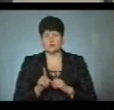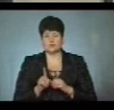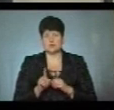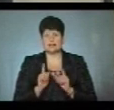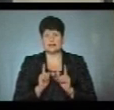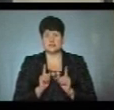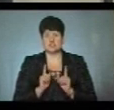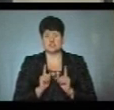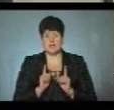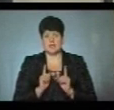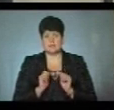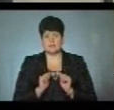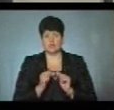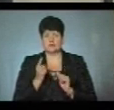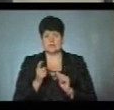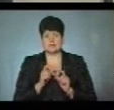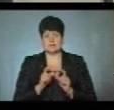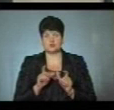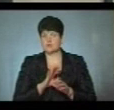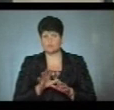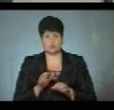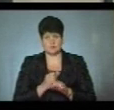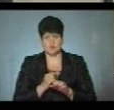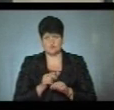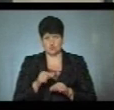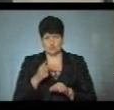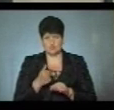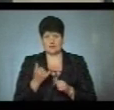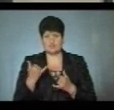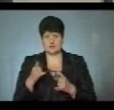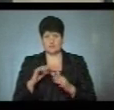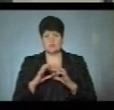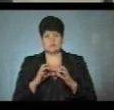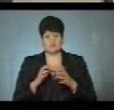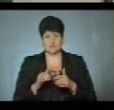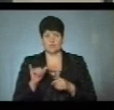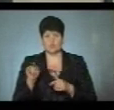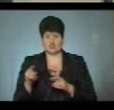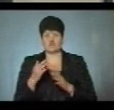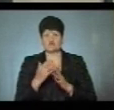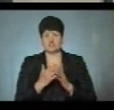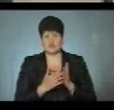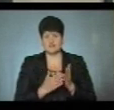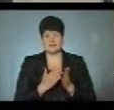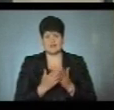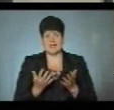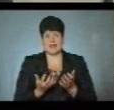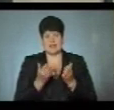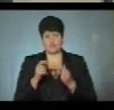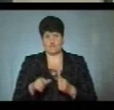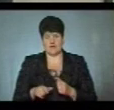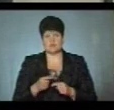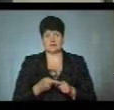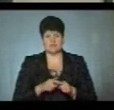лише цей заклад, що не буде працювати в цьому році, це Дивосвіт. То в них в штаті був рятувальник, там було